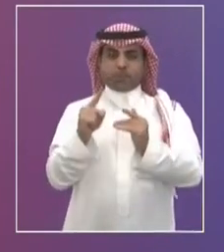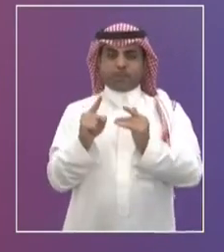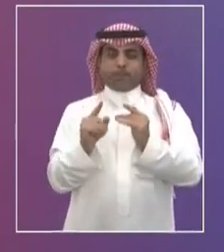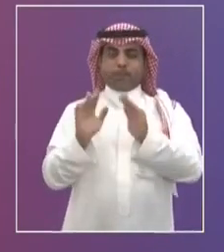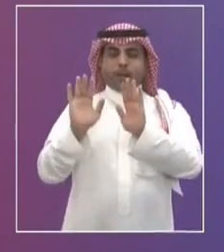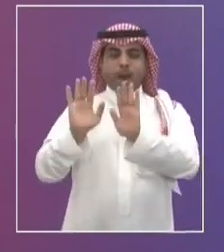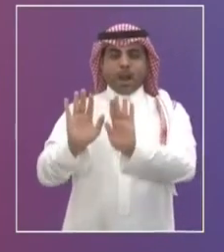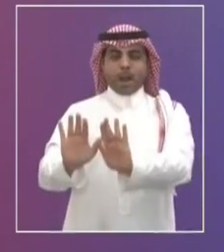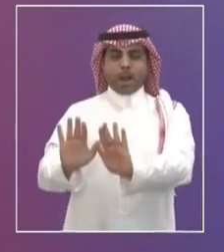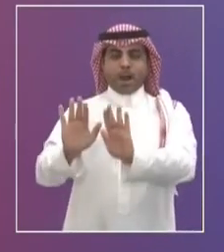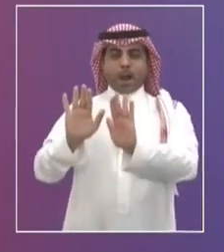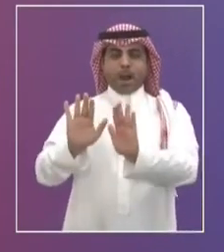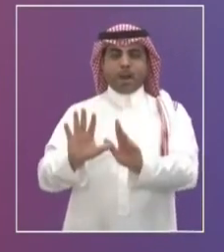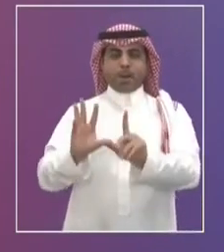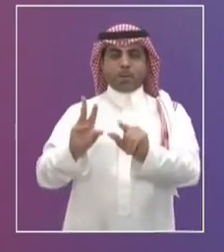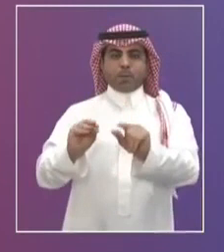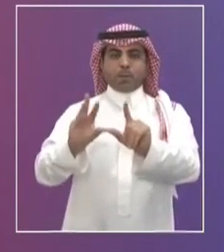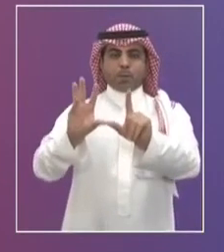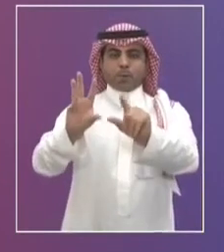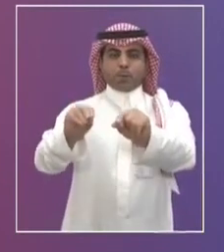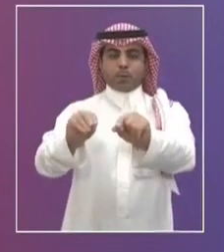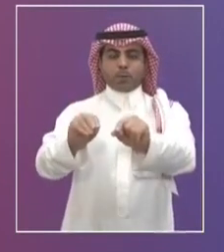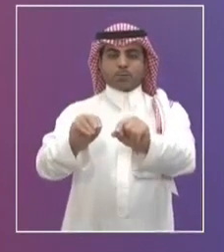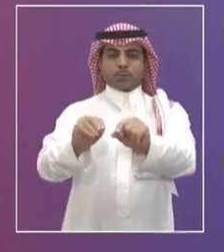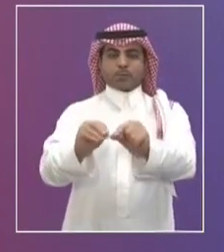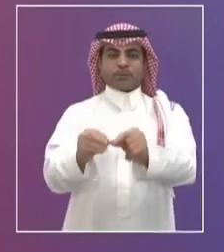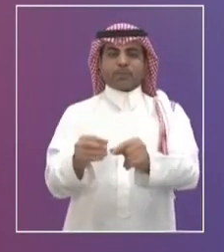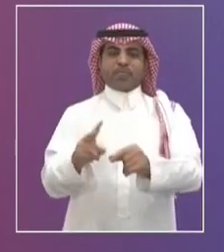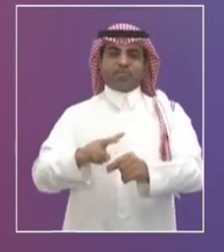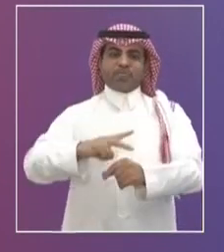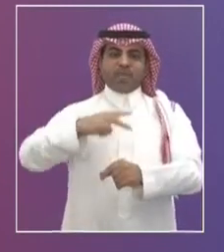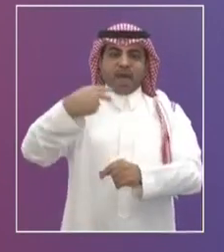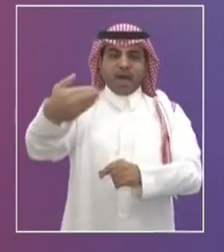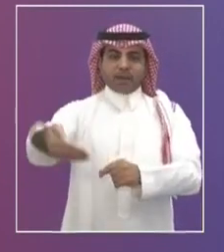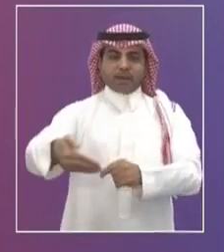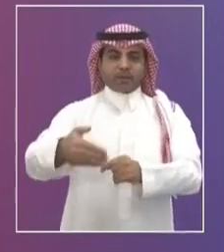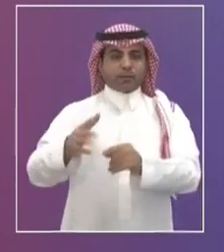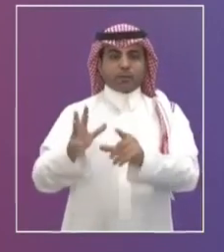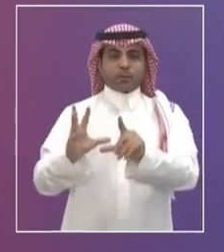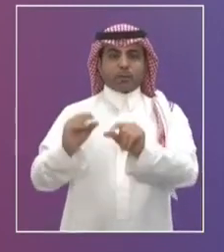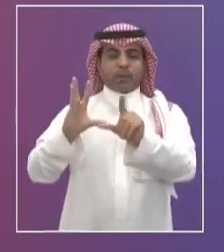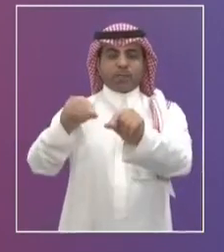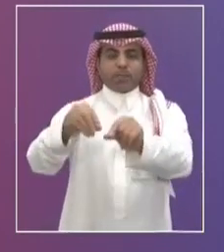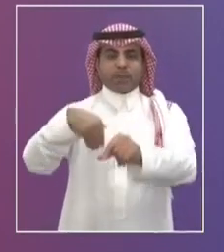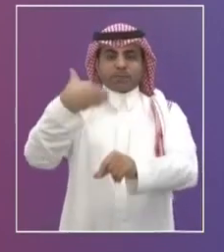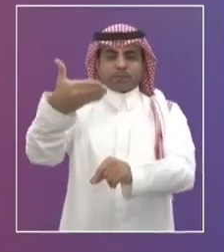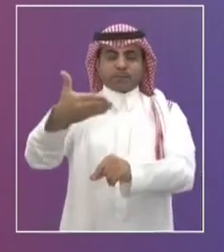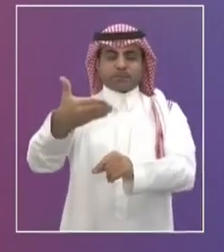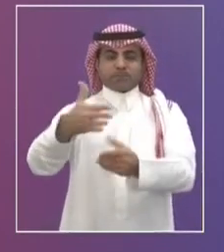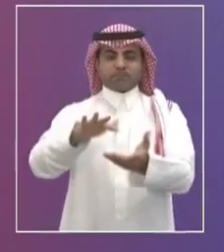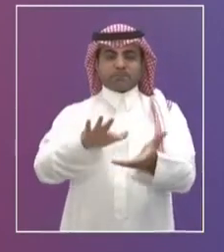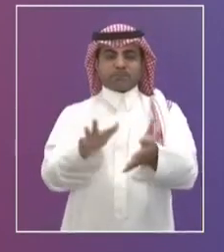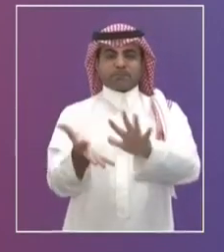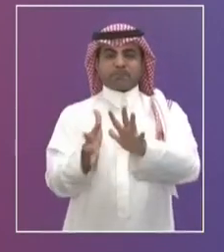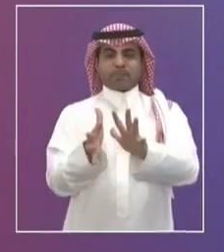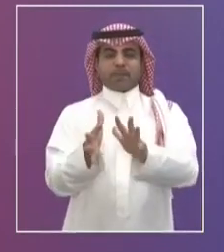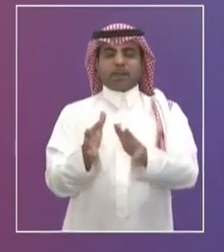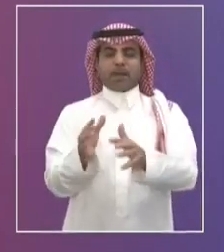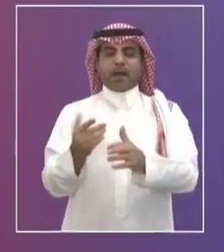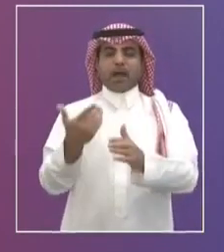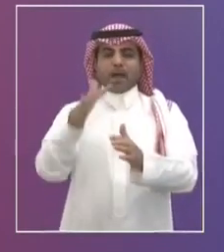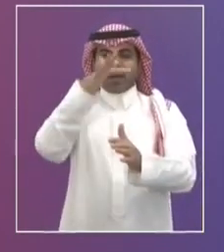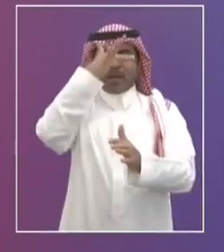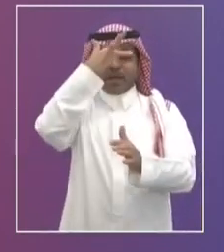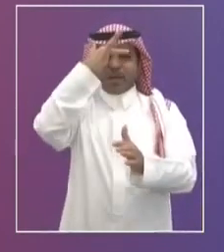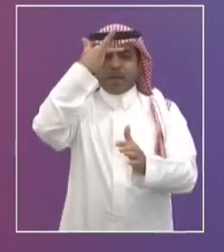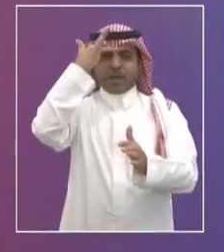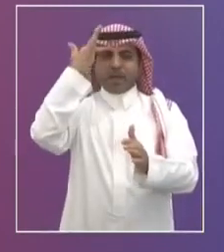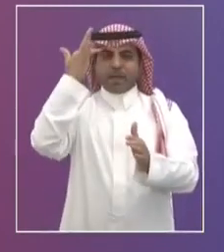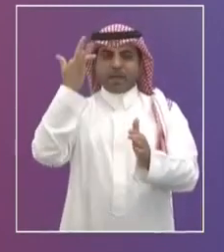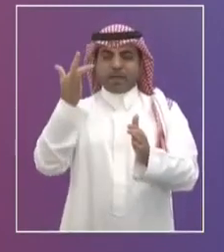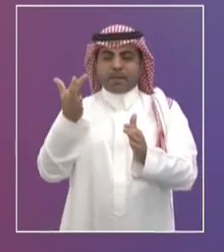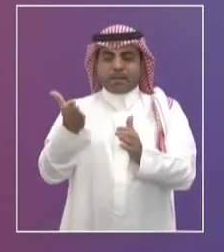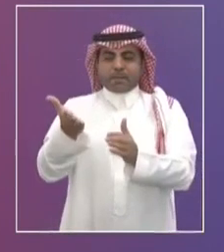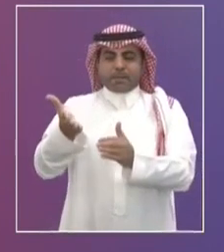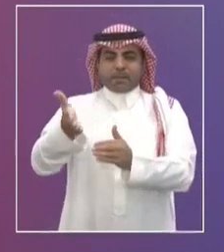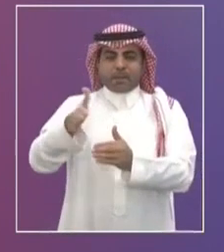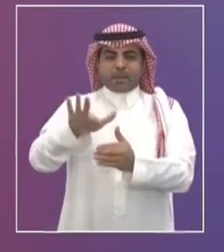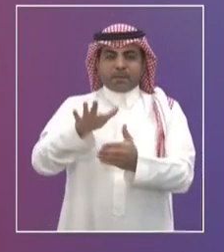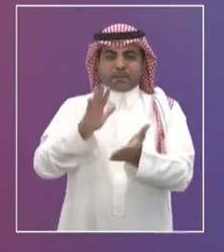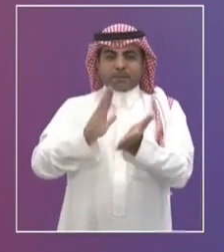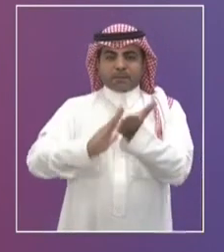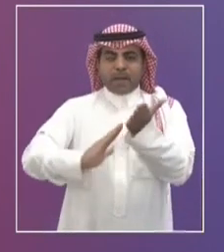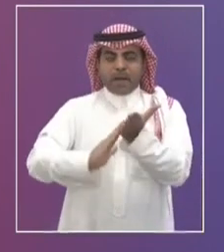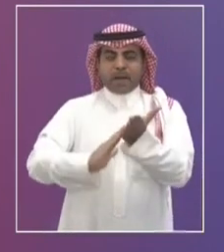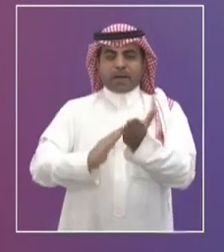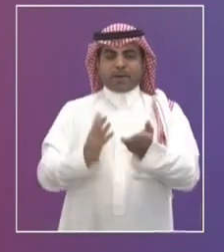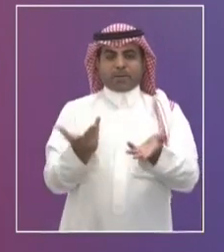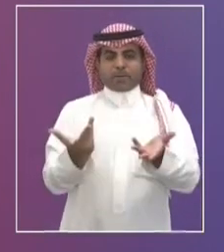إيجابية الحالات وانتشارها يليه منحنى يواكبه ويوازيه وطردي معه عدد الحالات الحرجة في